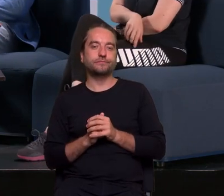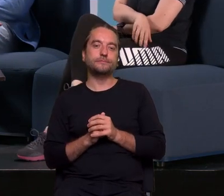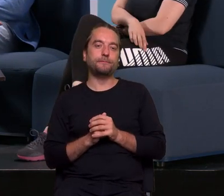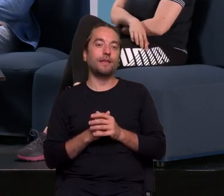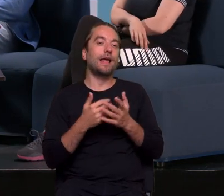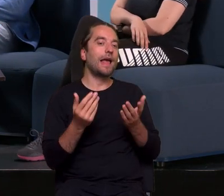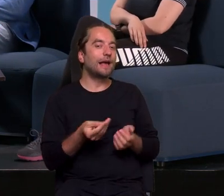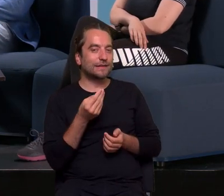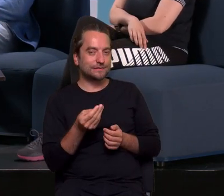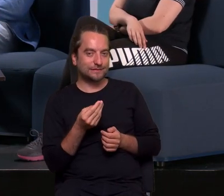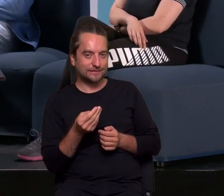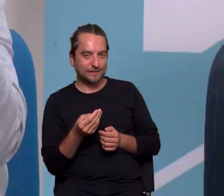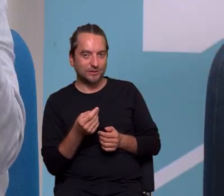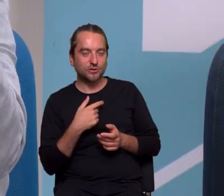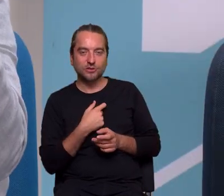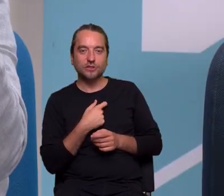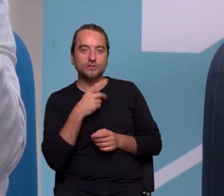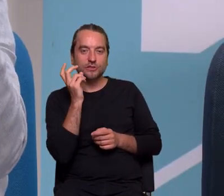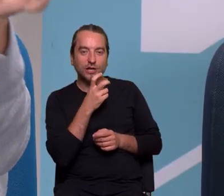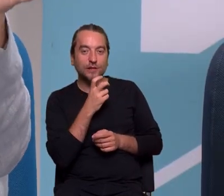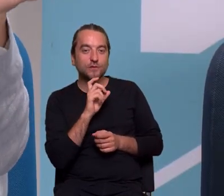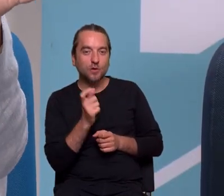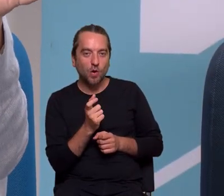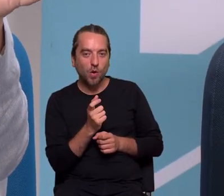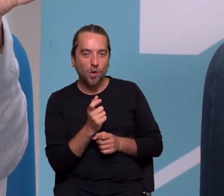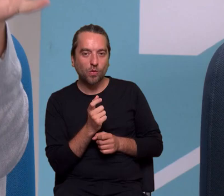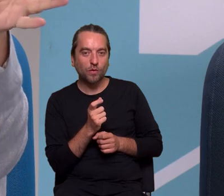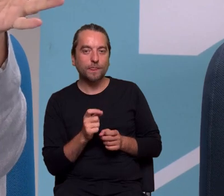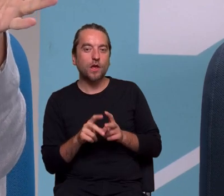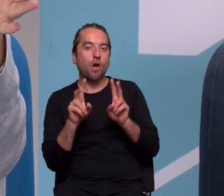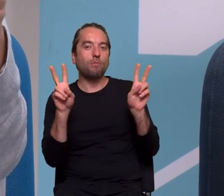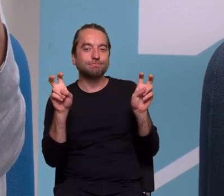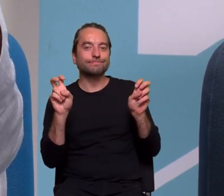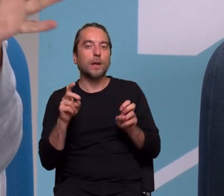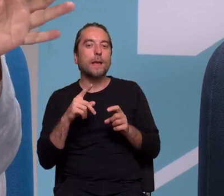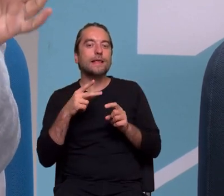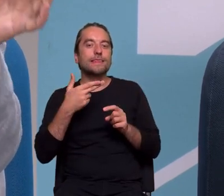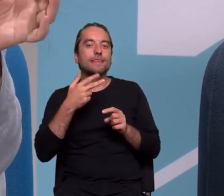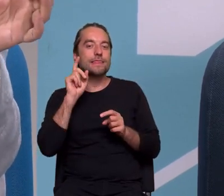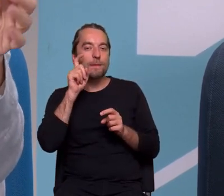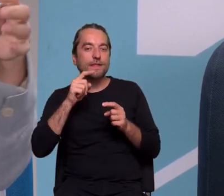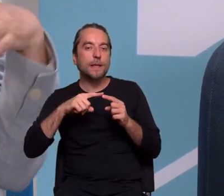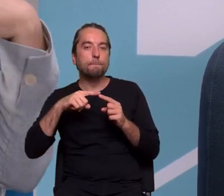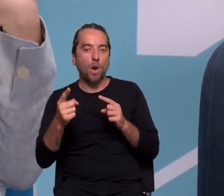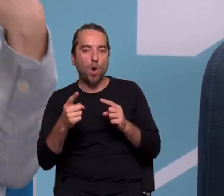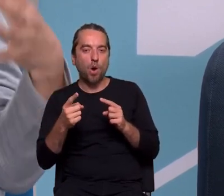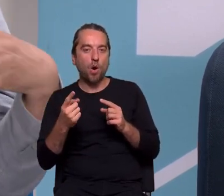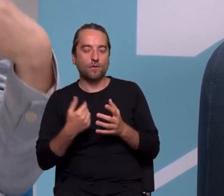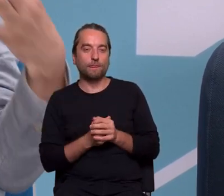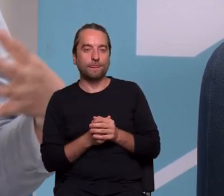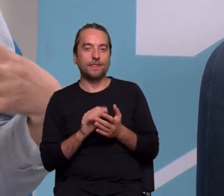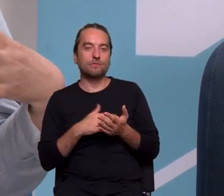Państwu powiedzieć, że szalenie ciekawe, że to określenie poniemieckie, ono w ogóle jest tak specyficzne, że jeżeli